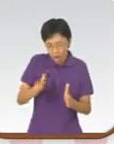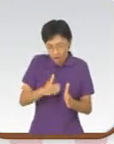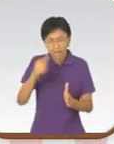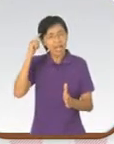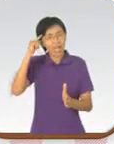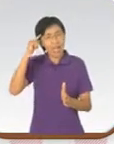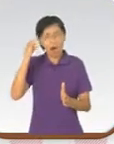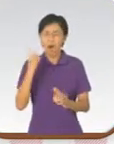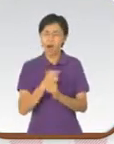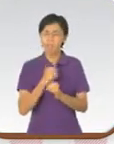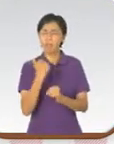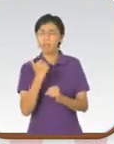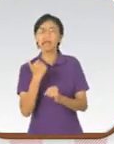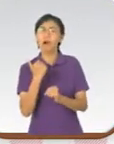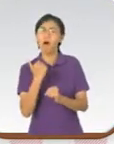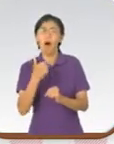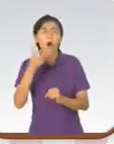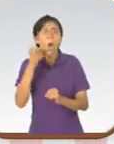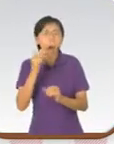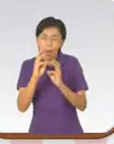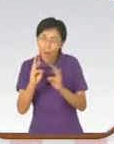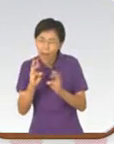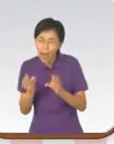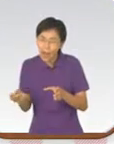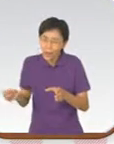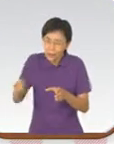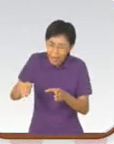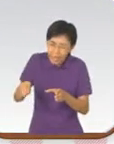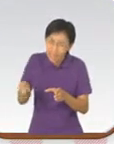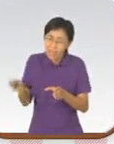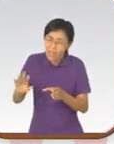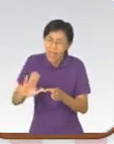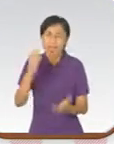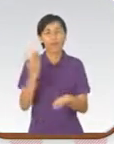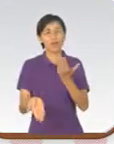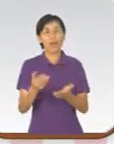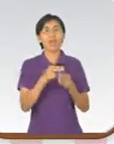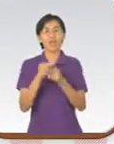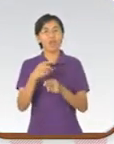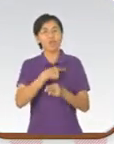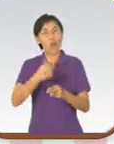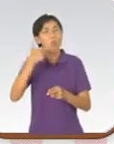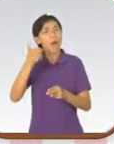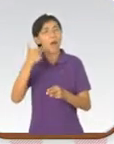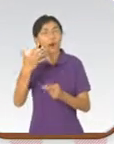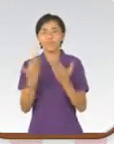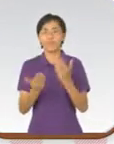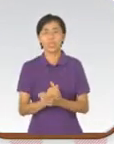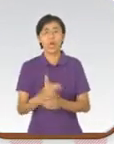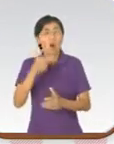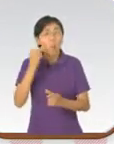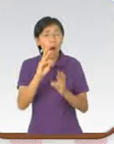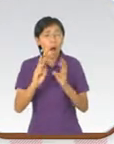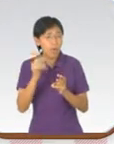กมากมายที่ค่อนข้างหวานอาจจะใส่นิดเดียวหรือไม่ใส่เลยถ้าไม่ชอบหวาน ก็ได้ชอบหวานแล้วเราใช้พวกน้ำตาลทรายหรืออะไรไม่ได้หรอ เพราะจริง หนัก